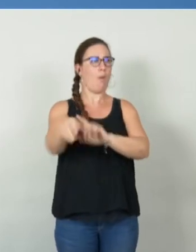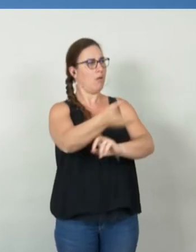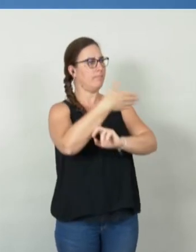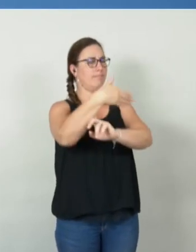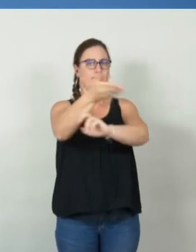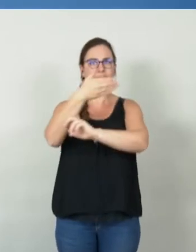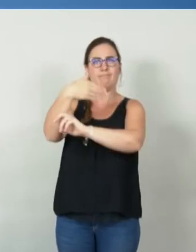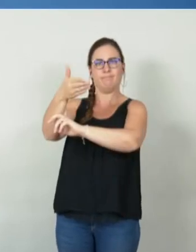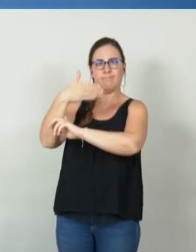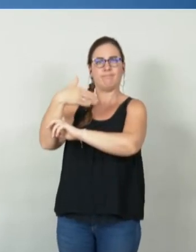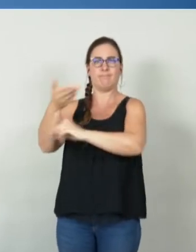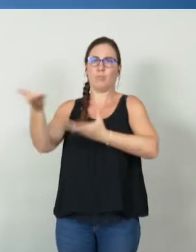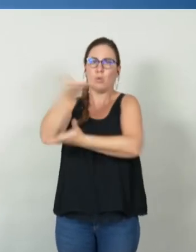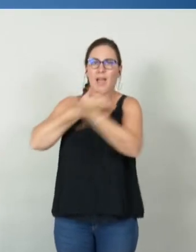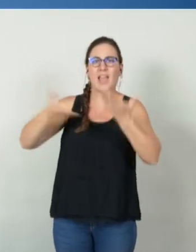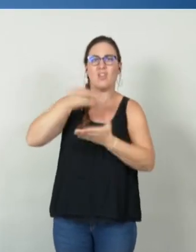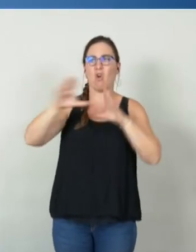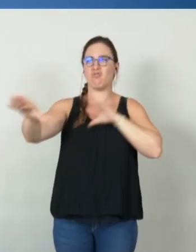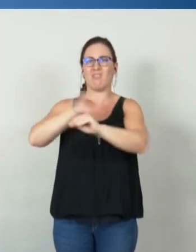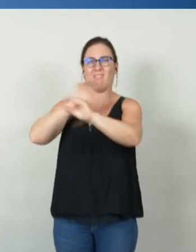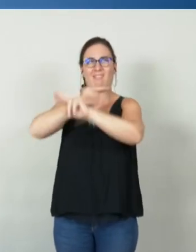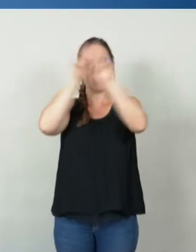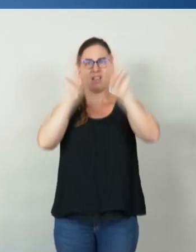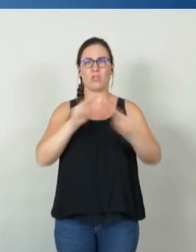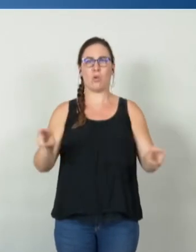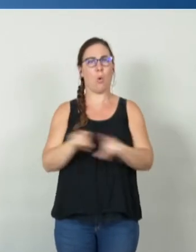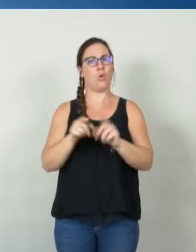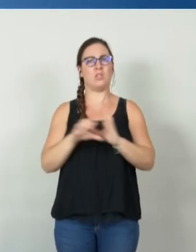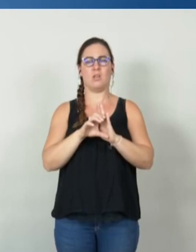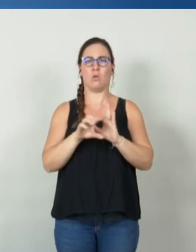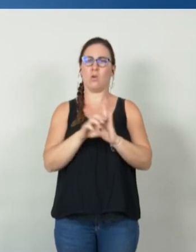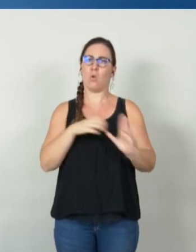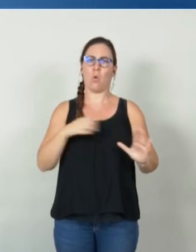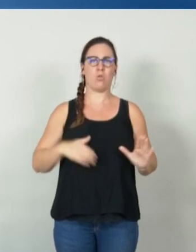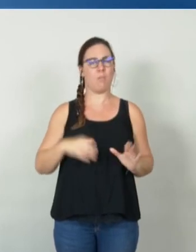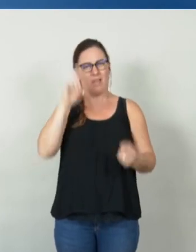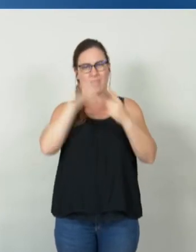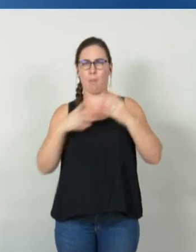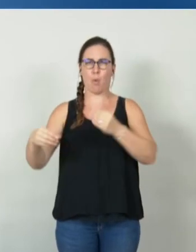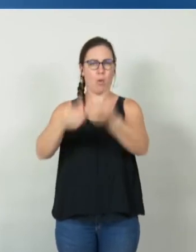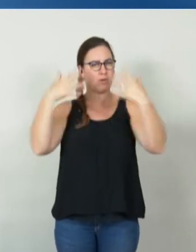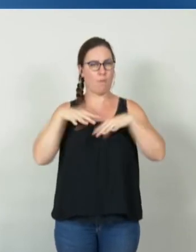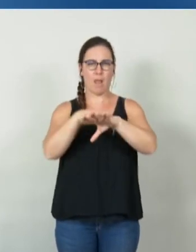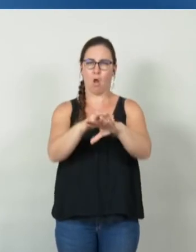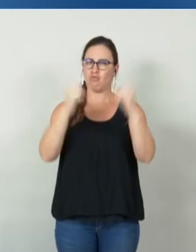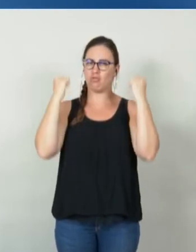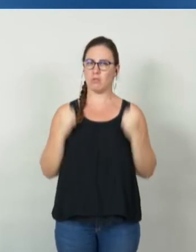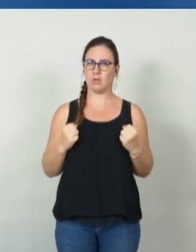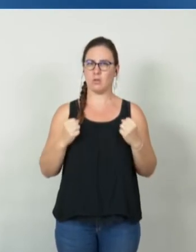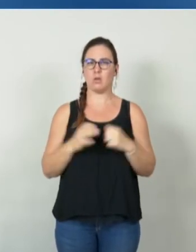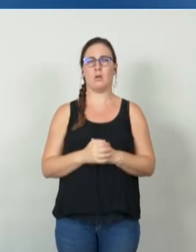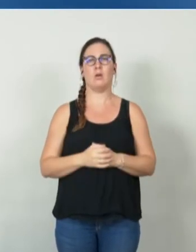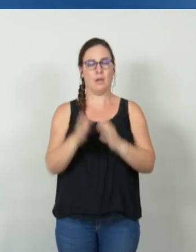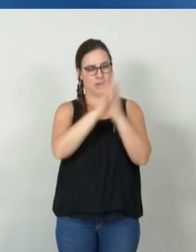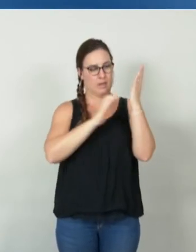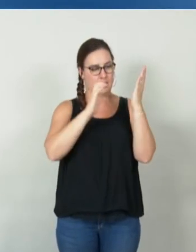favoriser les échanges internationaux et renforcer notre ville si cosmopolite dans la délibération vous indiquez dans la